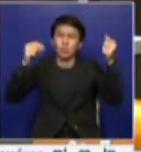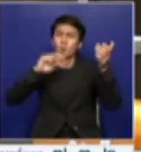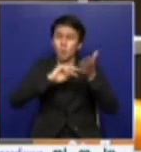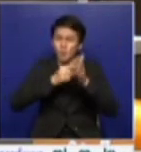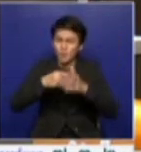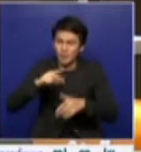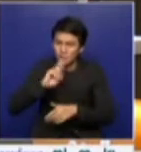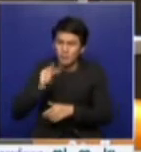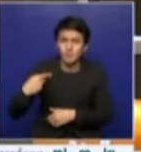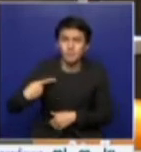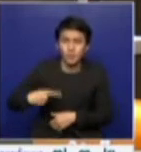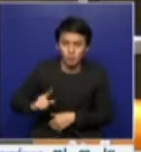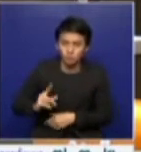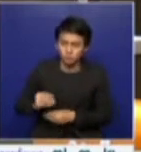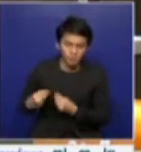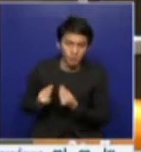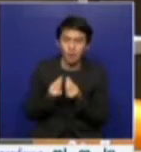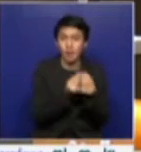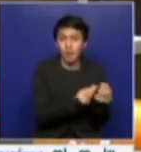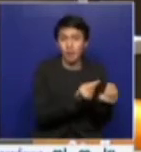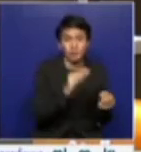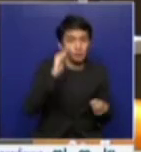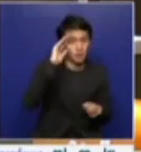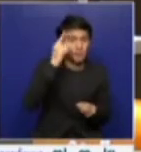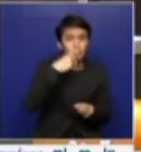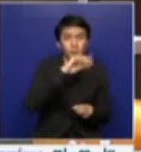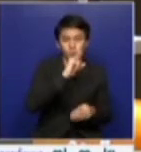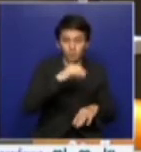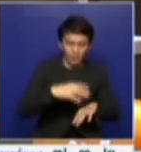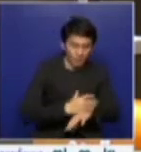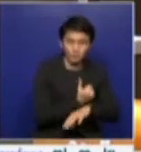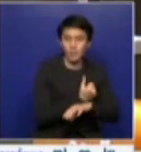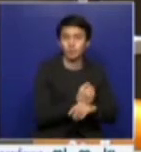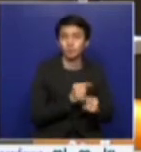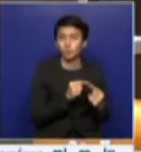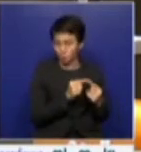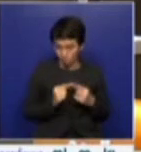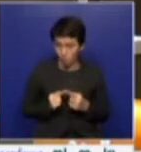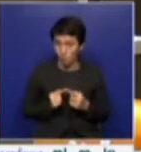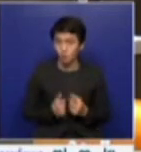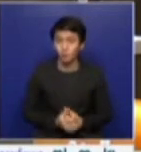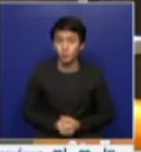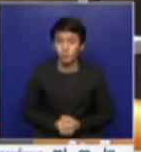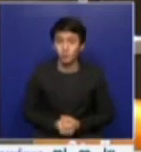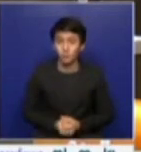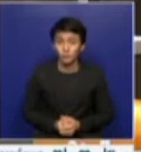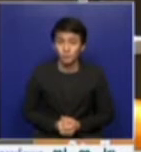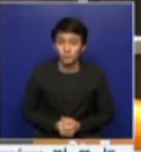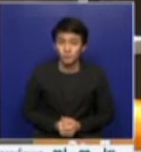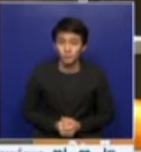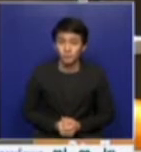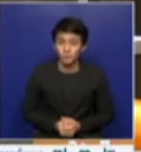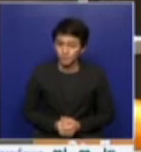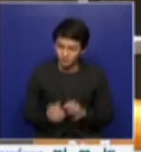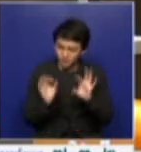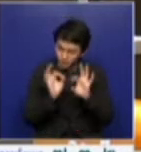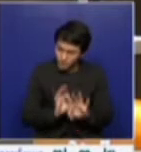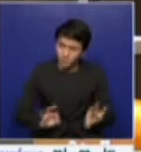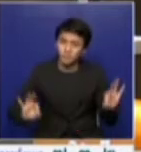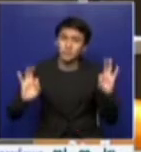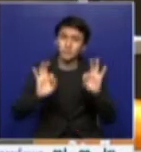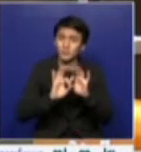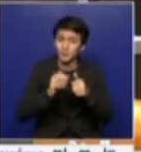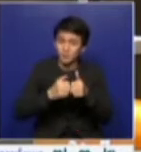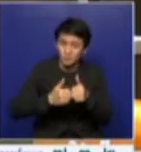อ้างเพื่อให้พลเอกประยุทธ์จันทร์โอชาได้อยู่ในอำนาจต่อมีแต่ที่สำคัญที่สุด